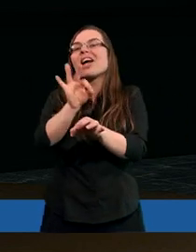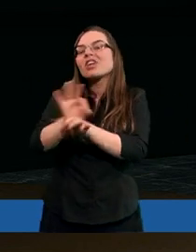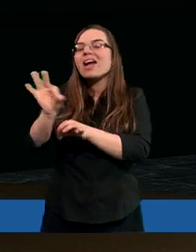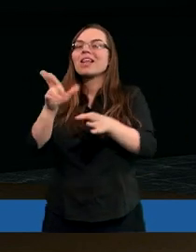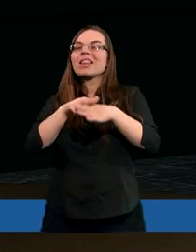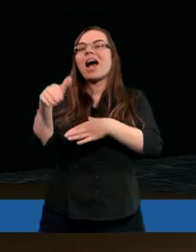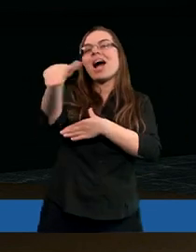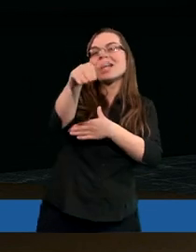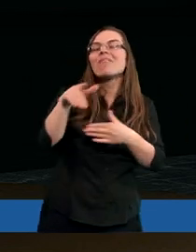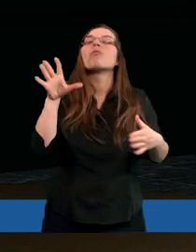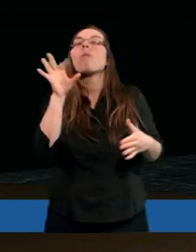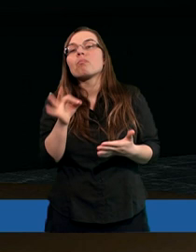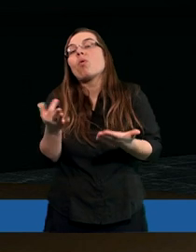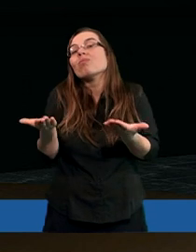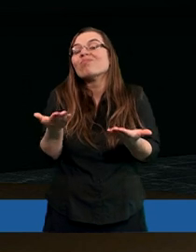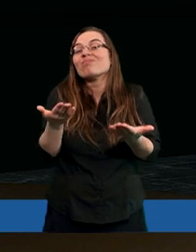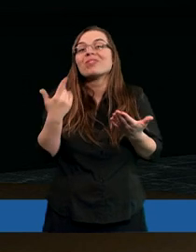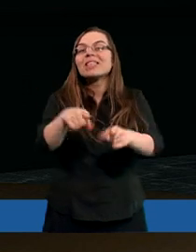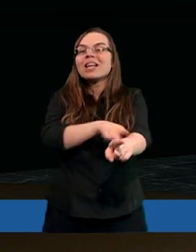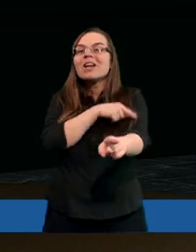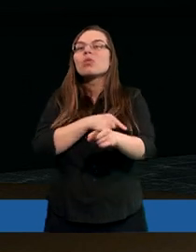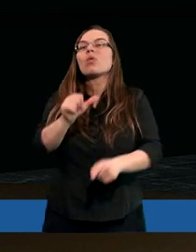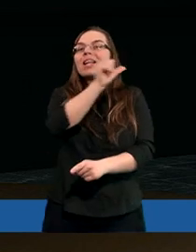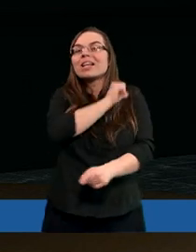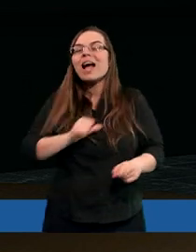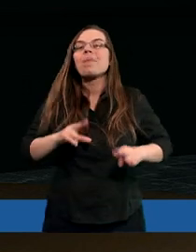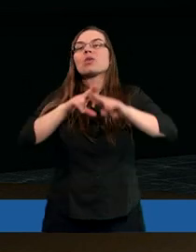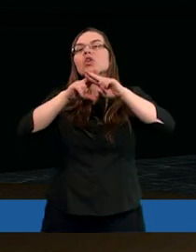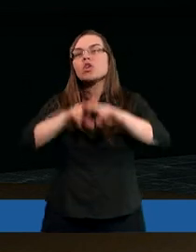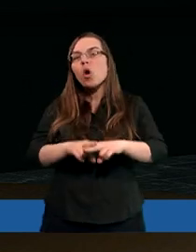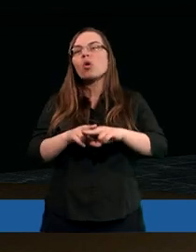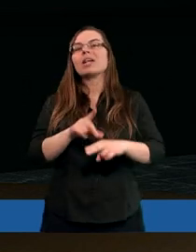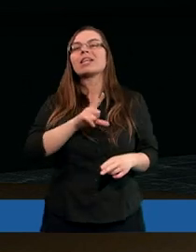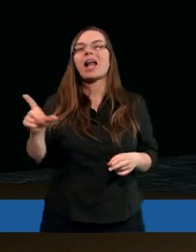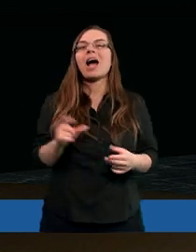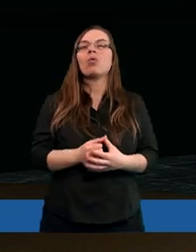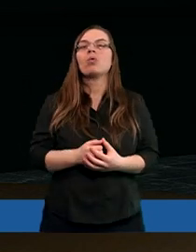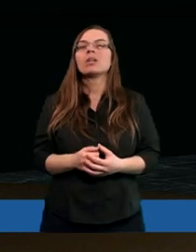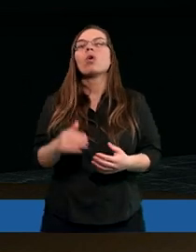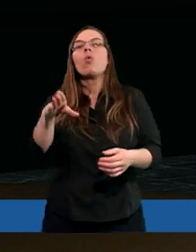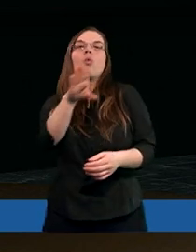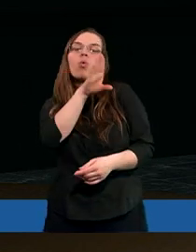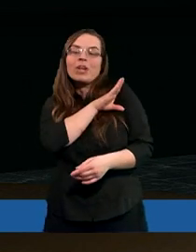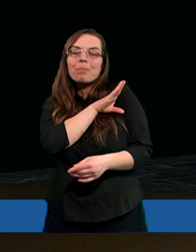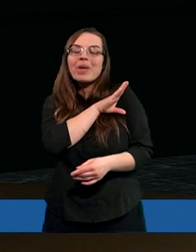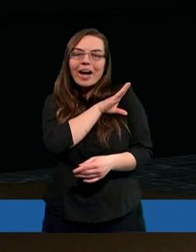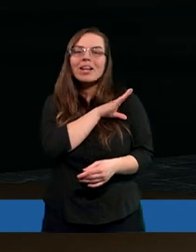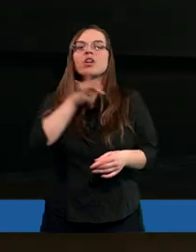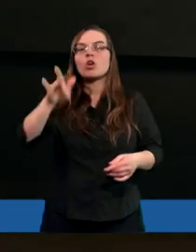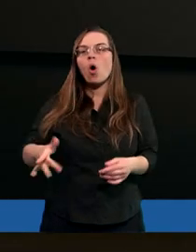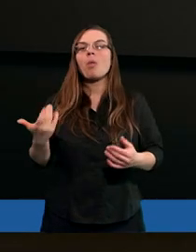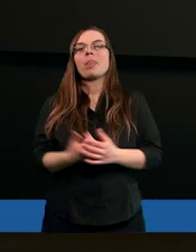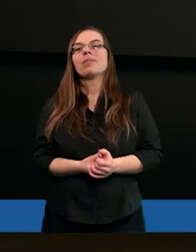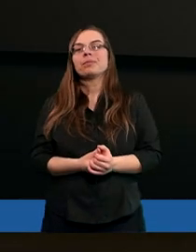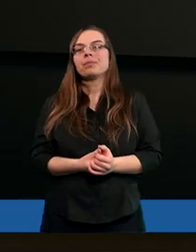na zewnątrz, bo przecież niedługo sam został uśmiercony. Tak.